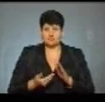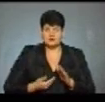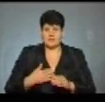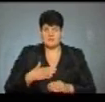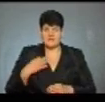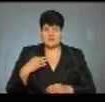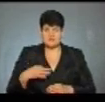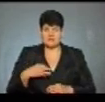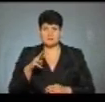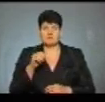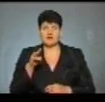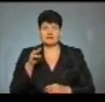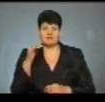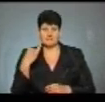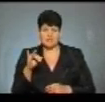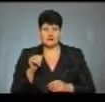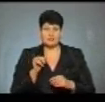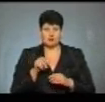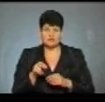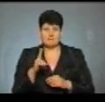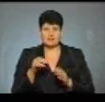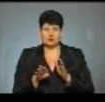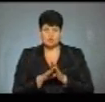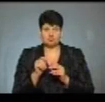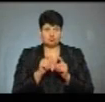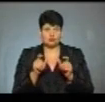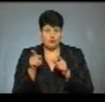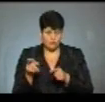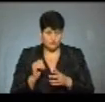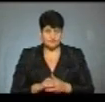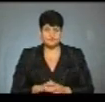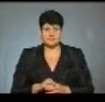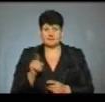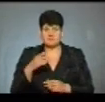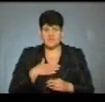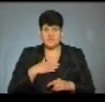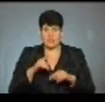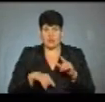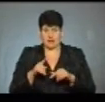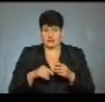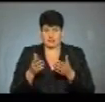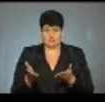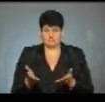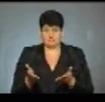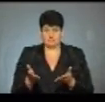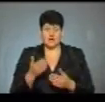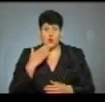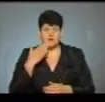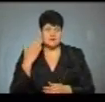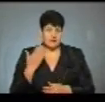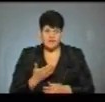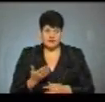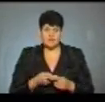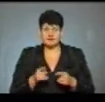син Матвій, ходить в Підволочиську школу. Тому він мені рідний. Останнє – це